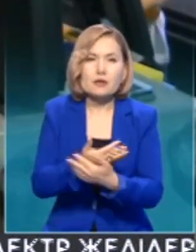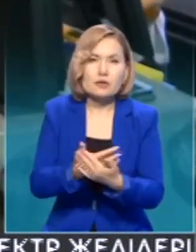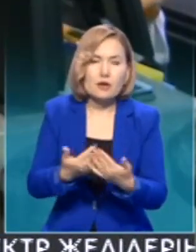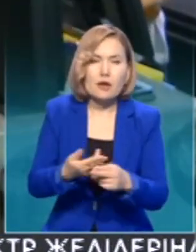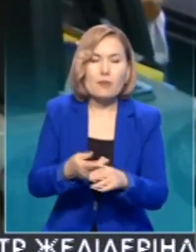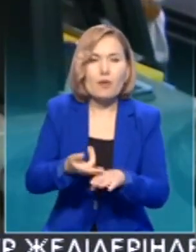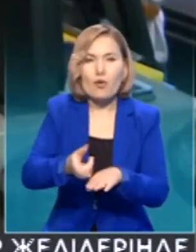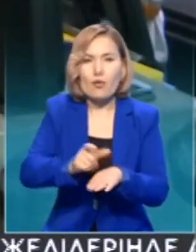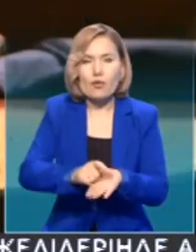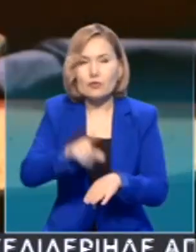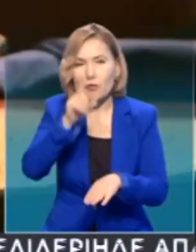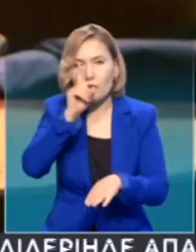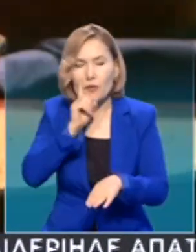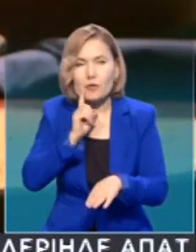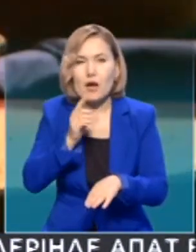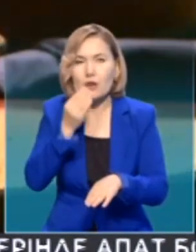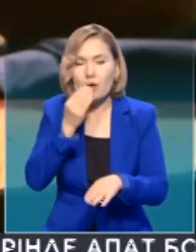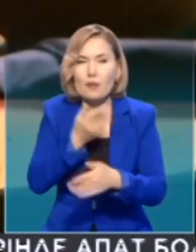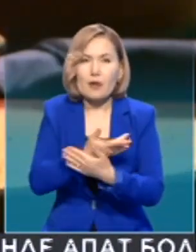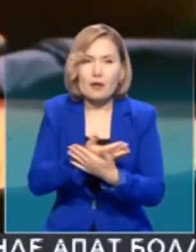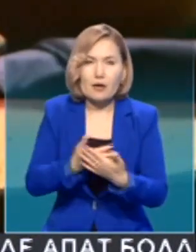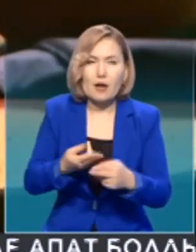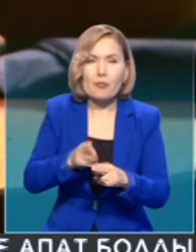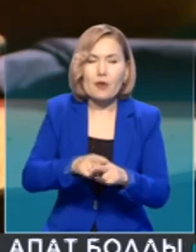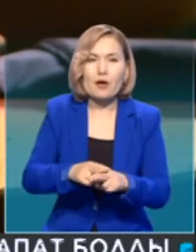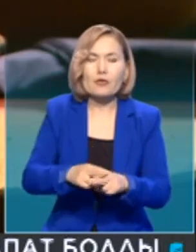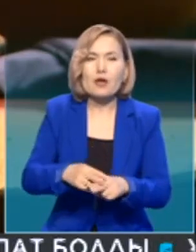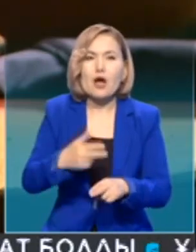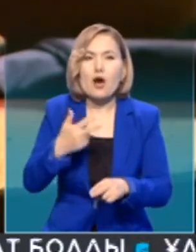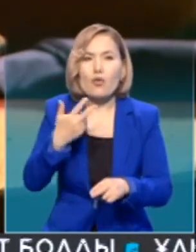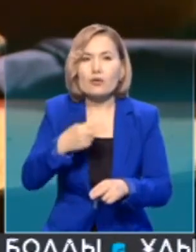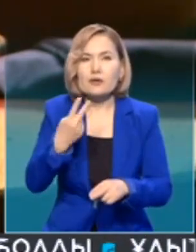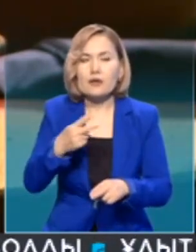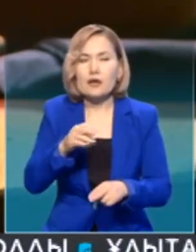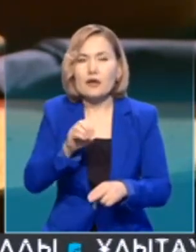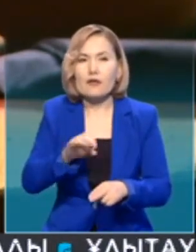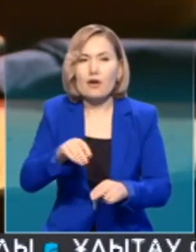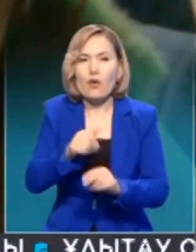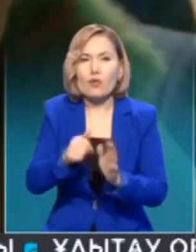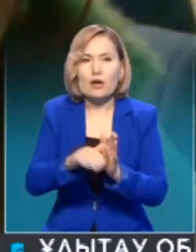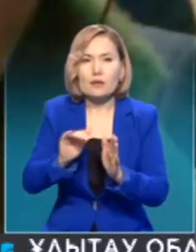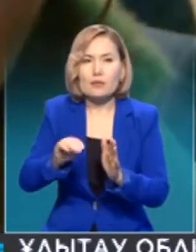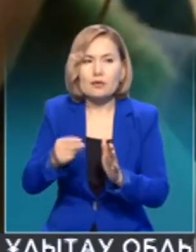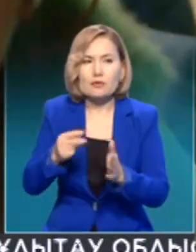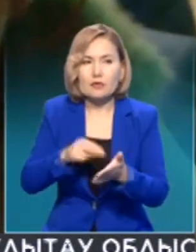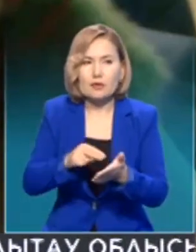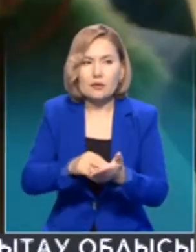табиғи жеміс шырыны мен десерттен құралған ас мәзірі 32 евро, бізше 16 мың теңге тұрады.